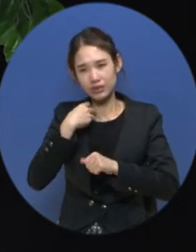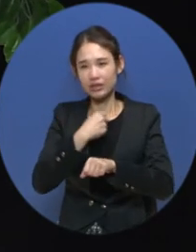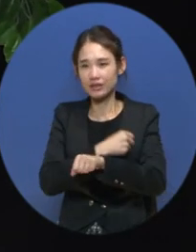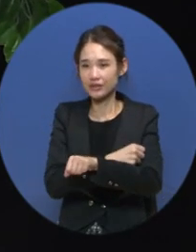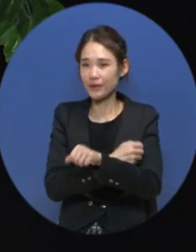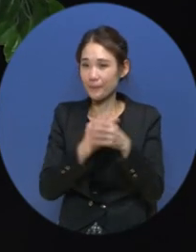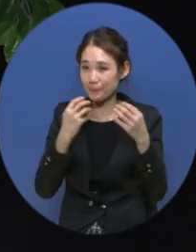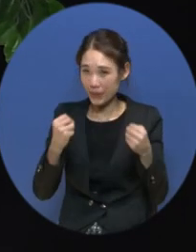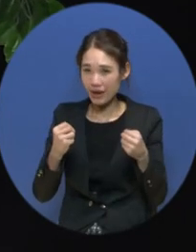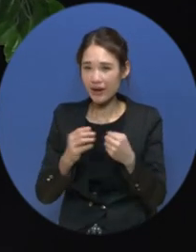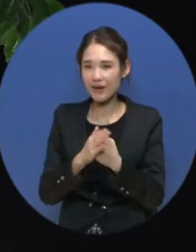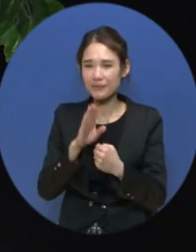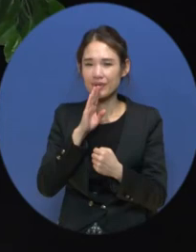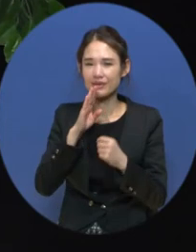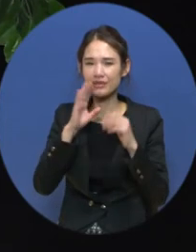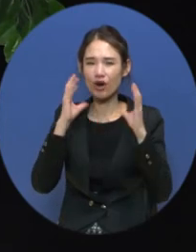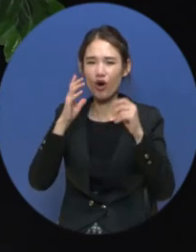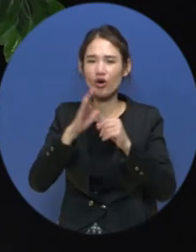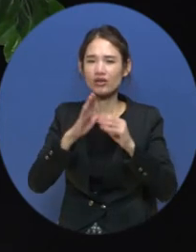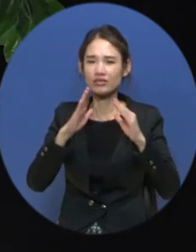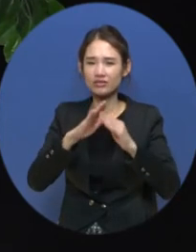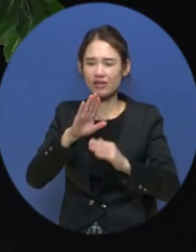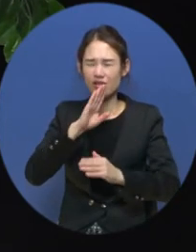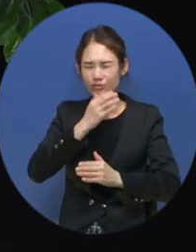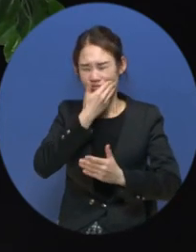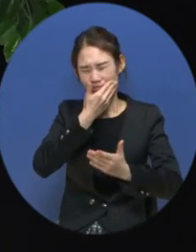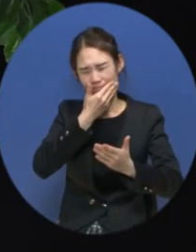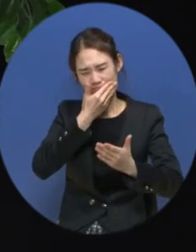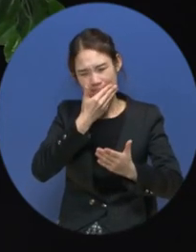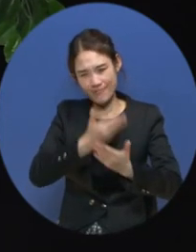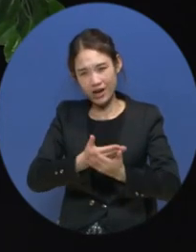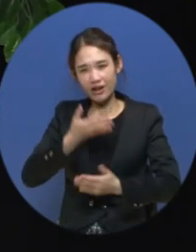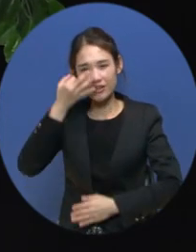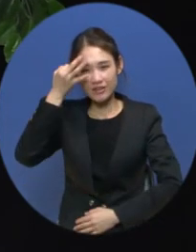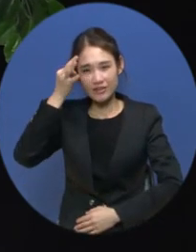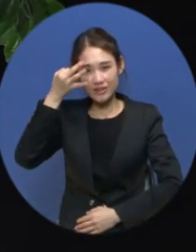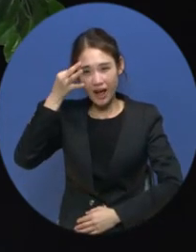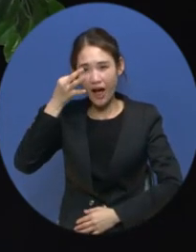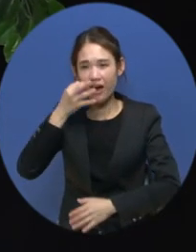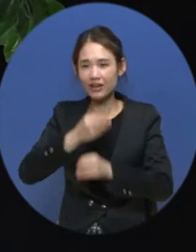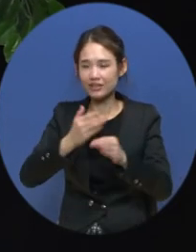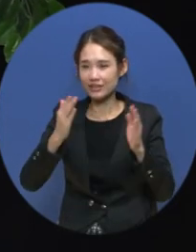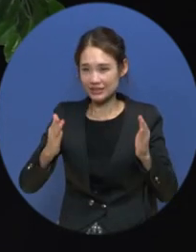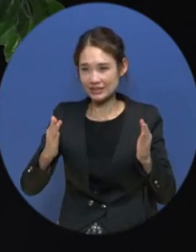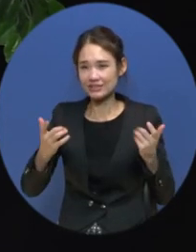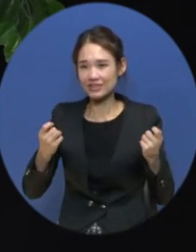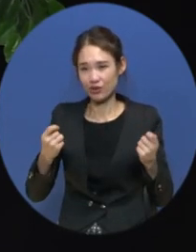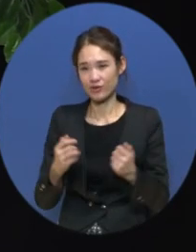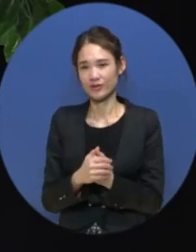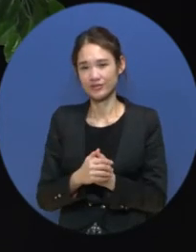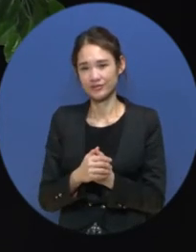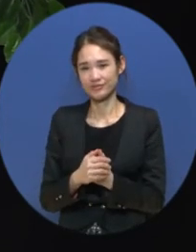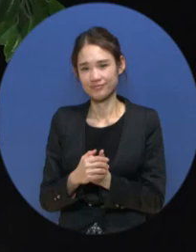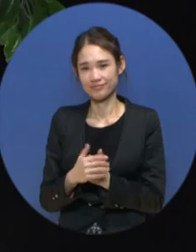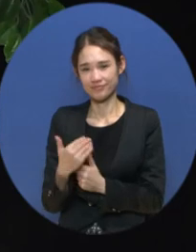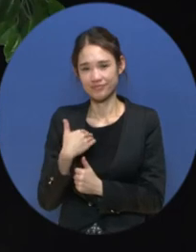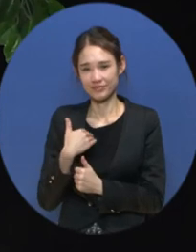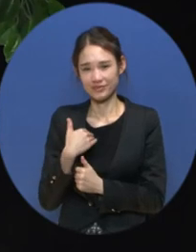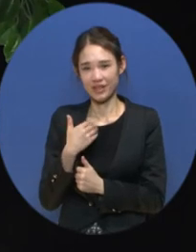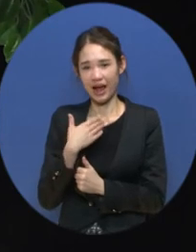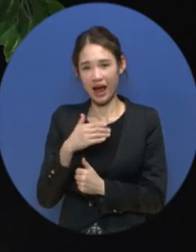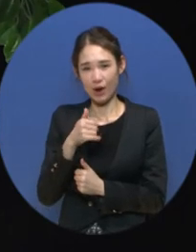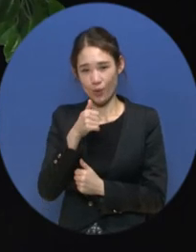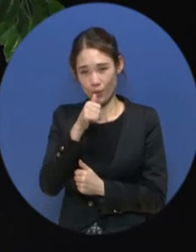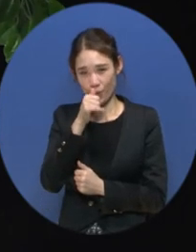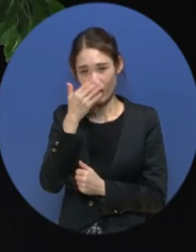많습니다. 어린이집이 정말 중요하구나를 깨달을 수 있는 어떤 시기인 것 같아요. 제가 아시는